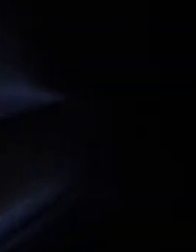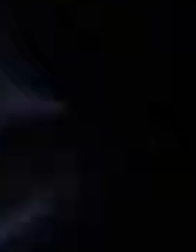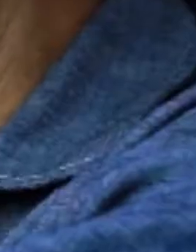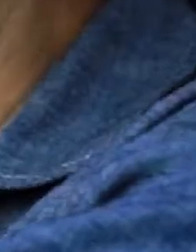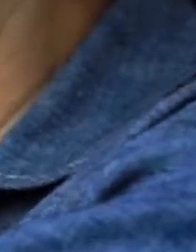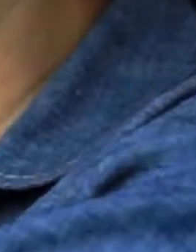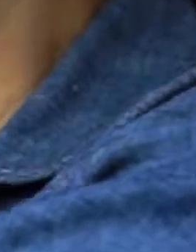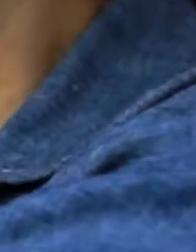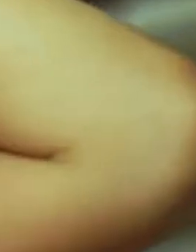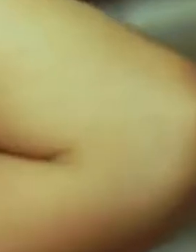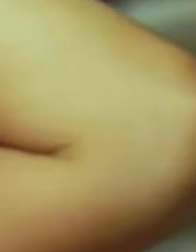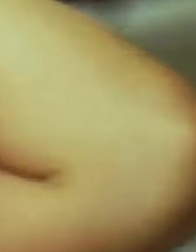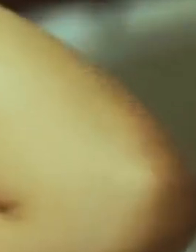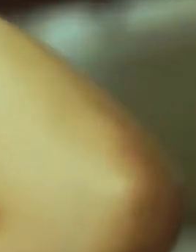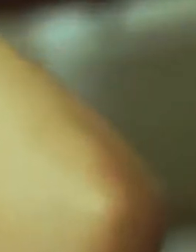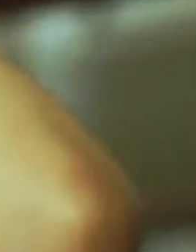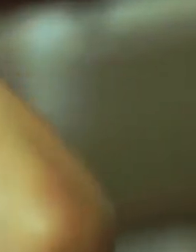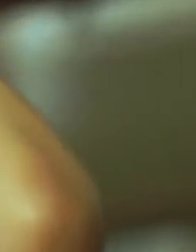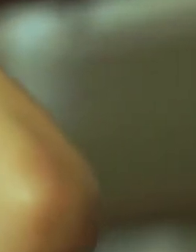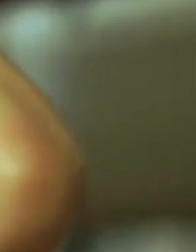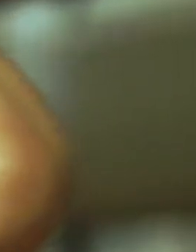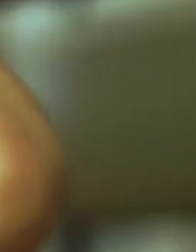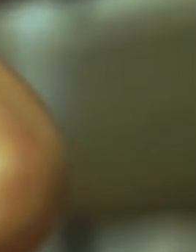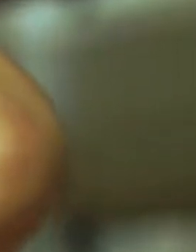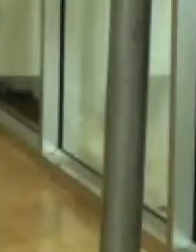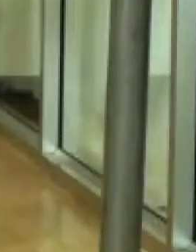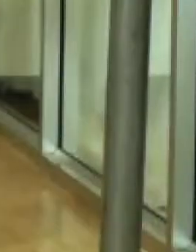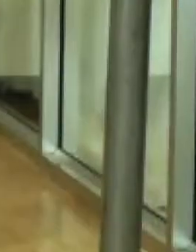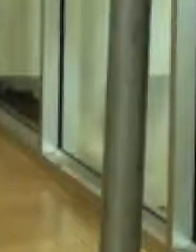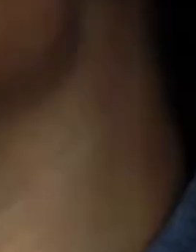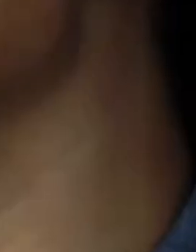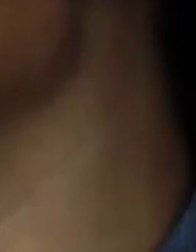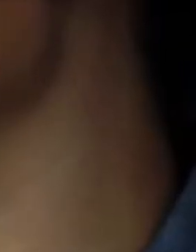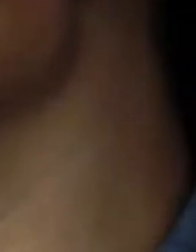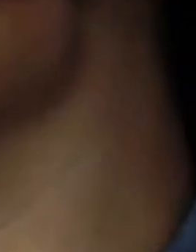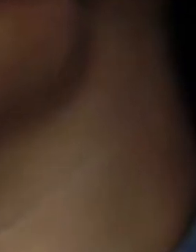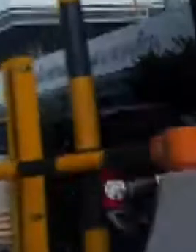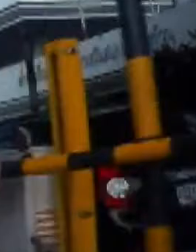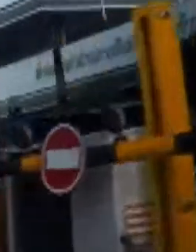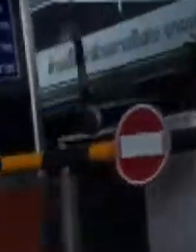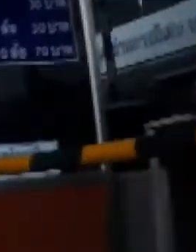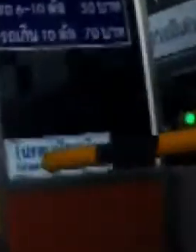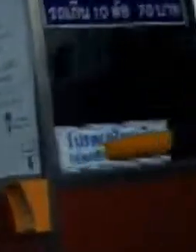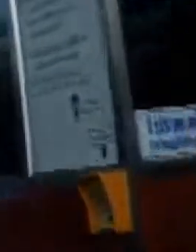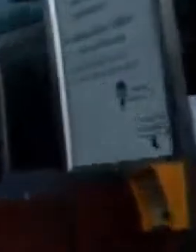พ่อกำลังไปหานะลูก งั้นเดี๋ยวหนูนับถอยหลังนะคะคุณพ่อ